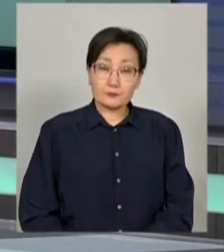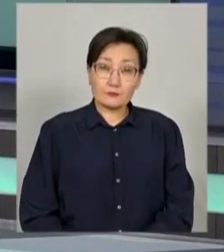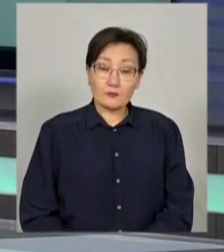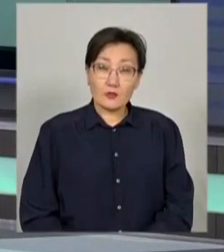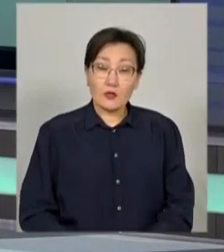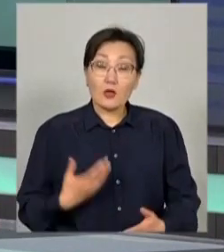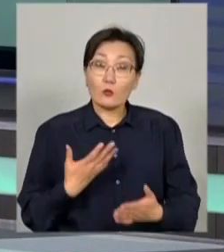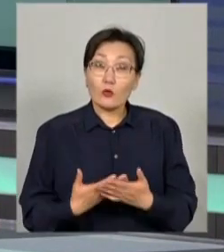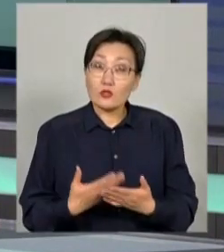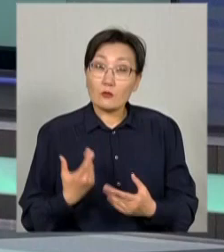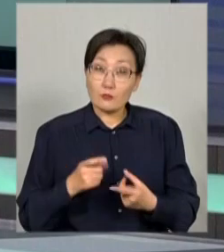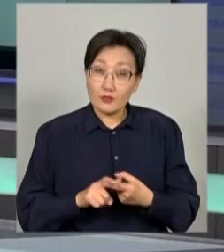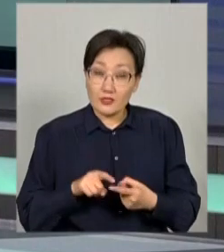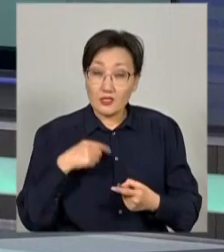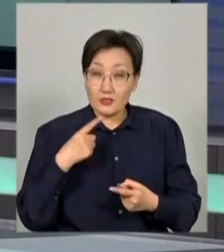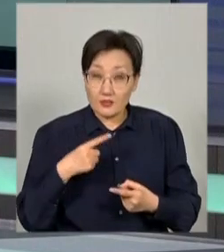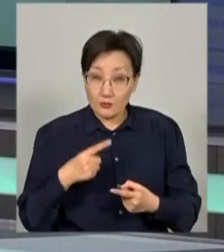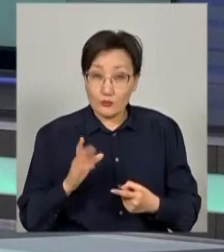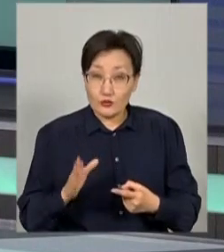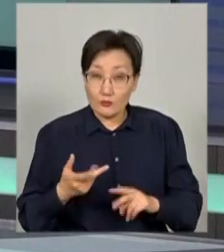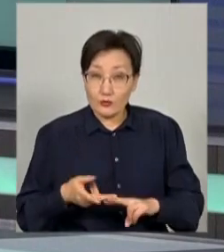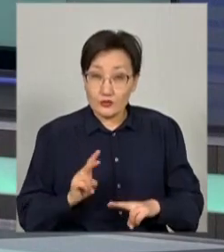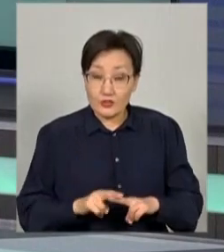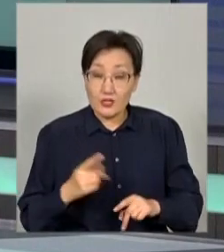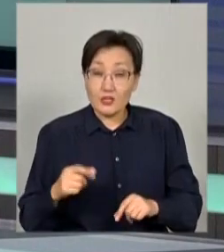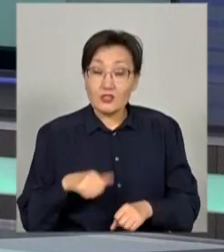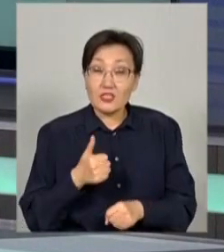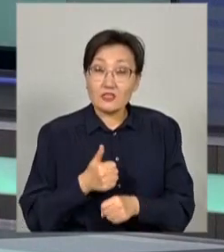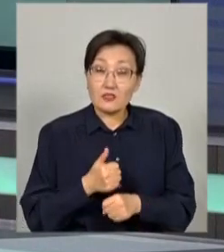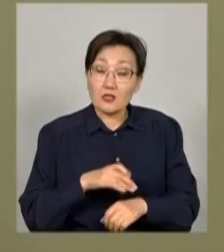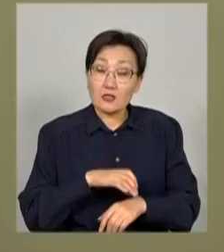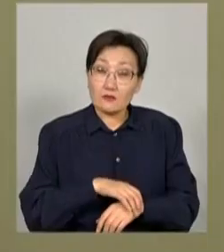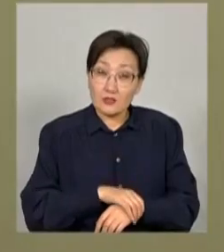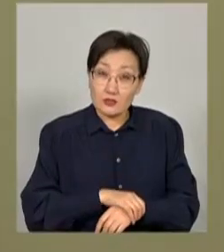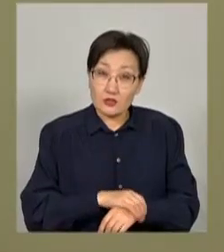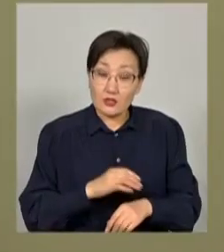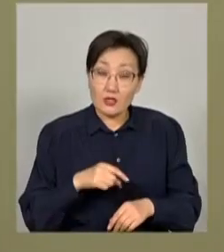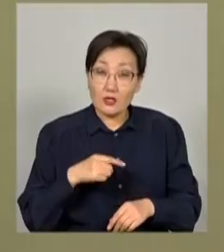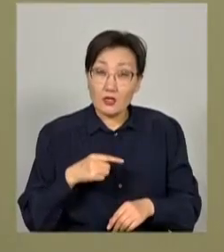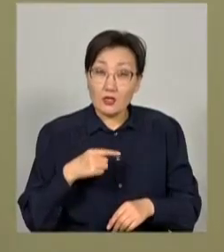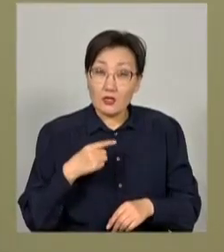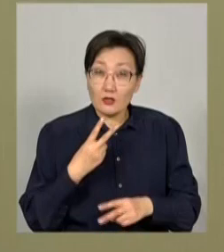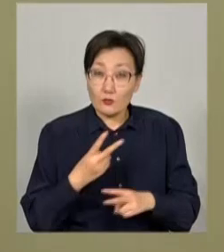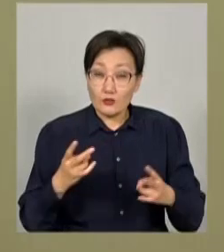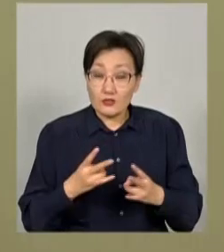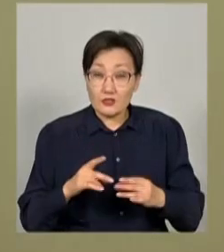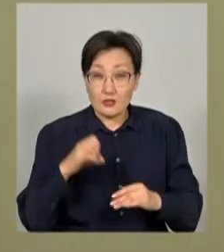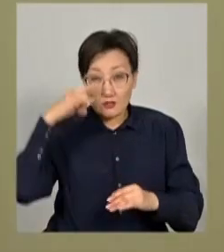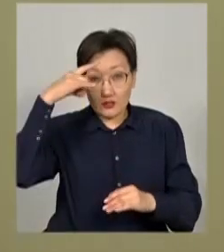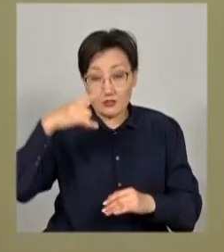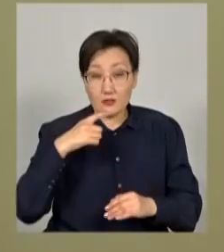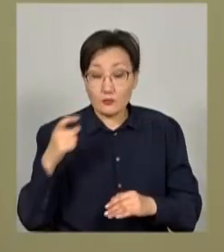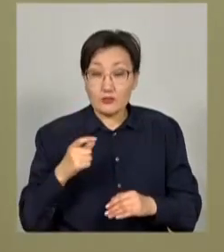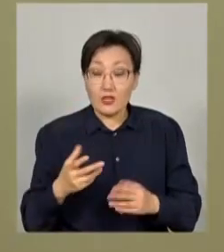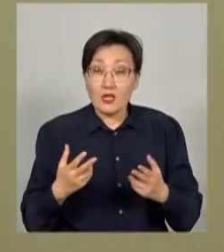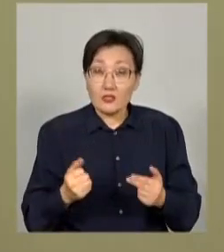Ал енді болжамға байланысты айтатын болсақ, бұл жерде ең негізгі факторларды қарап өту керек. Қазақстан экономикасы үшін әрине